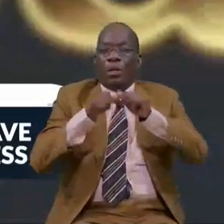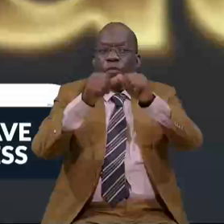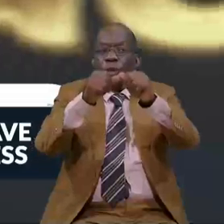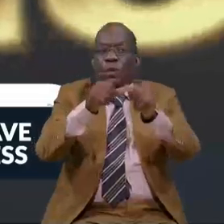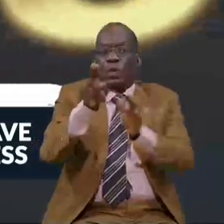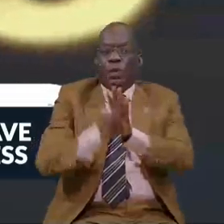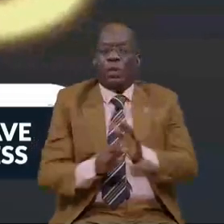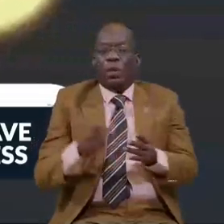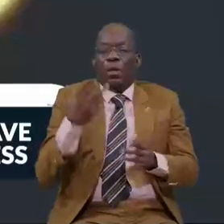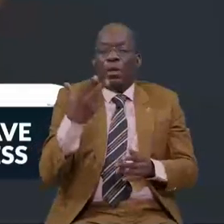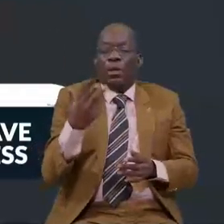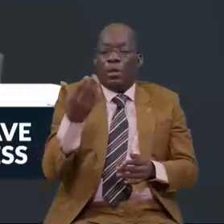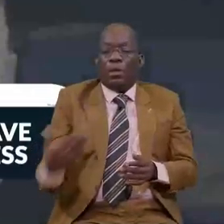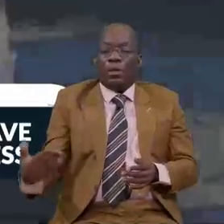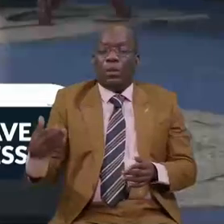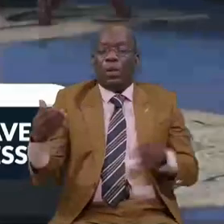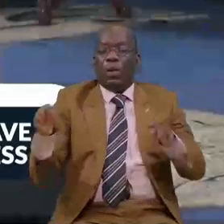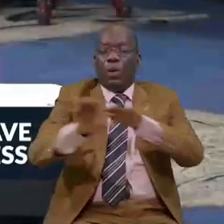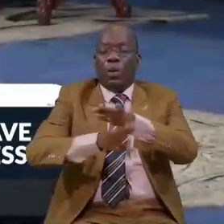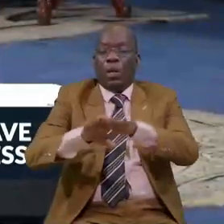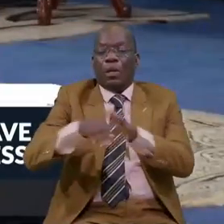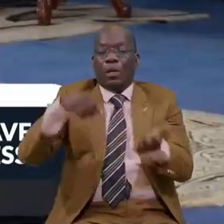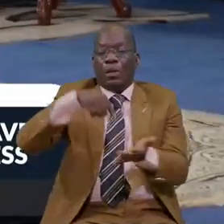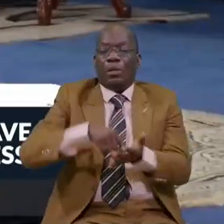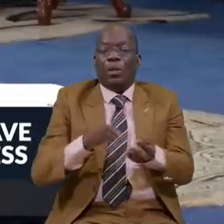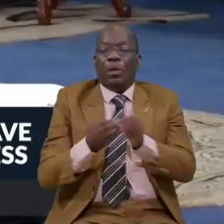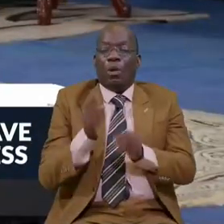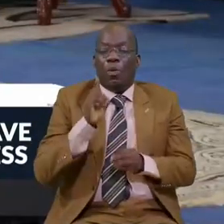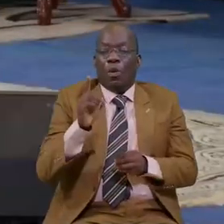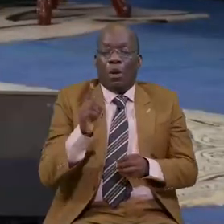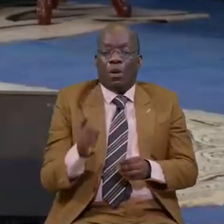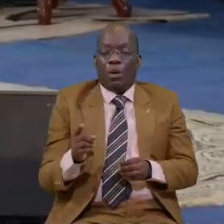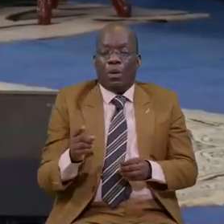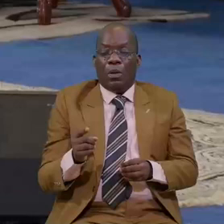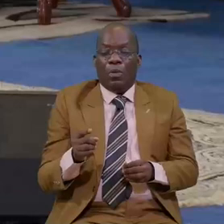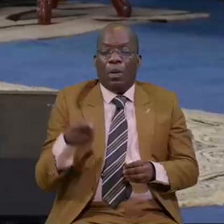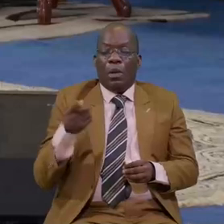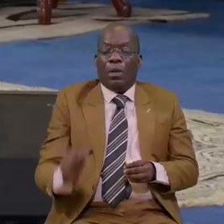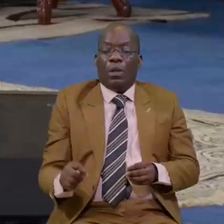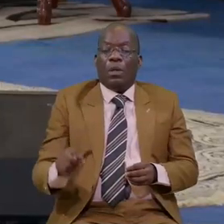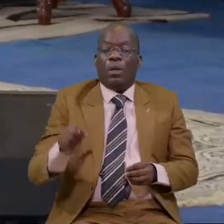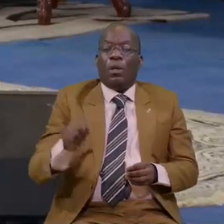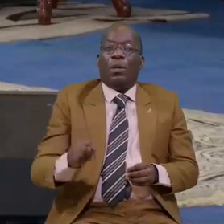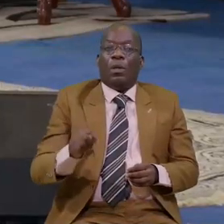et soutenir notre fermeté. Il y a trois éléments à voir dans ce